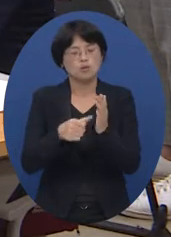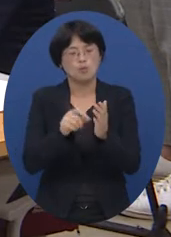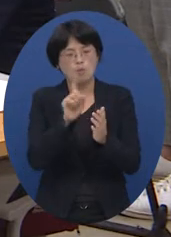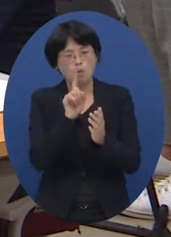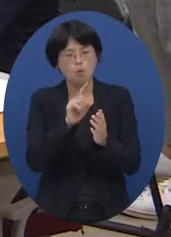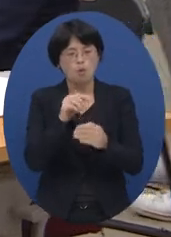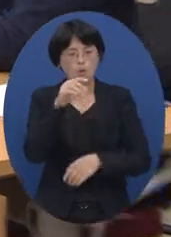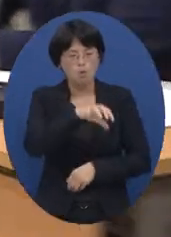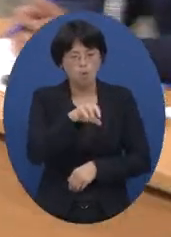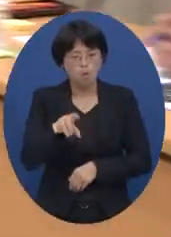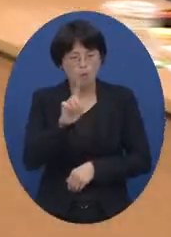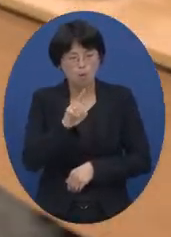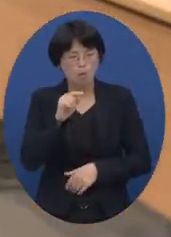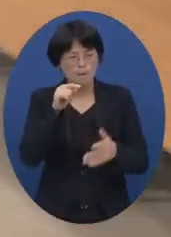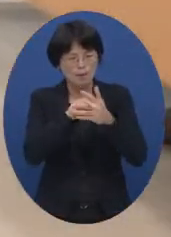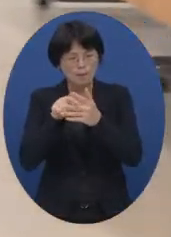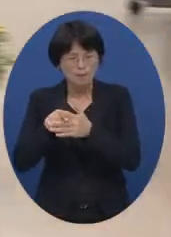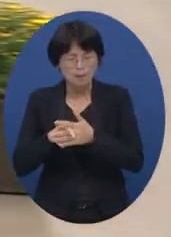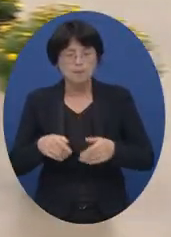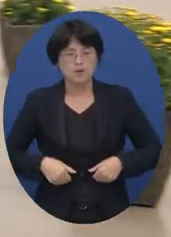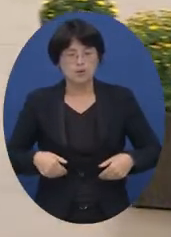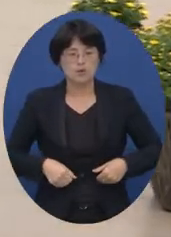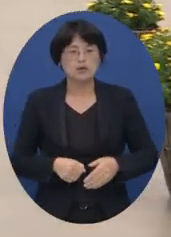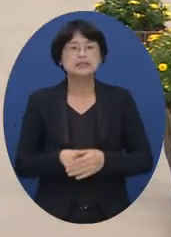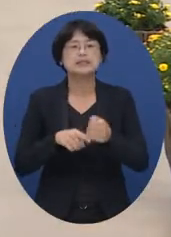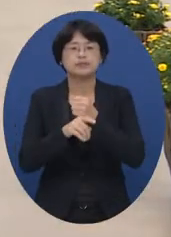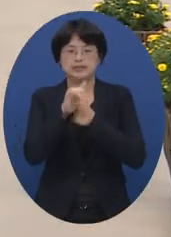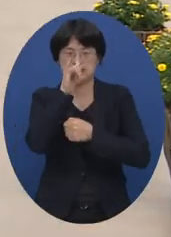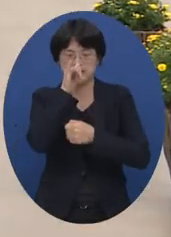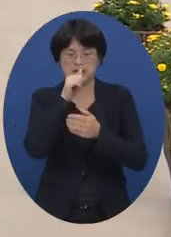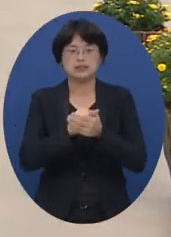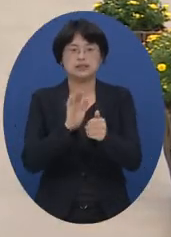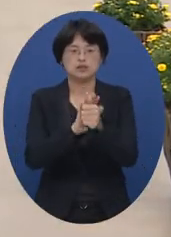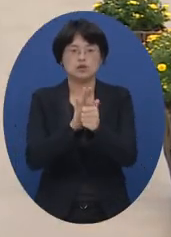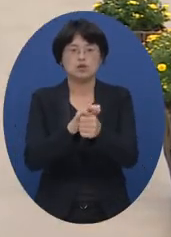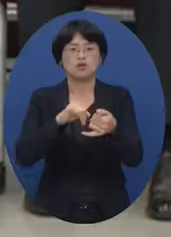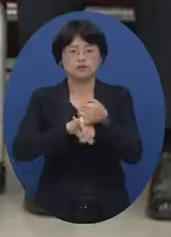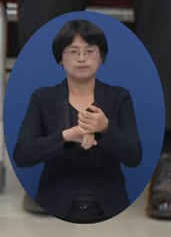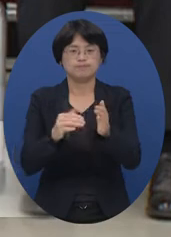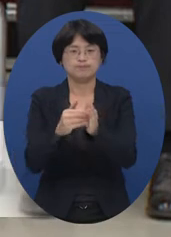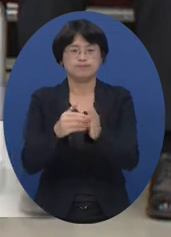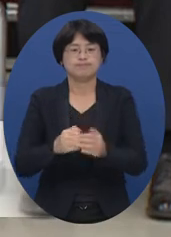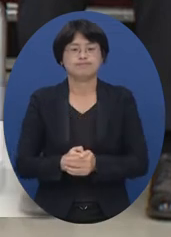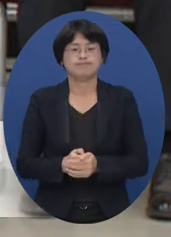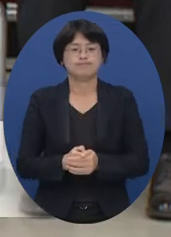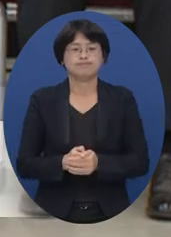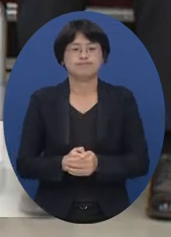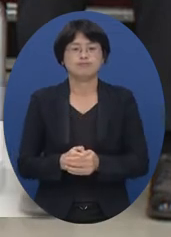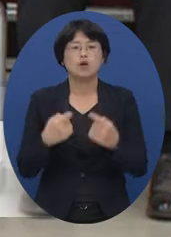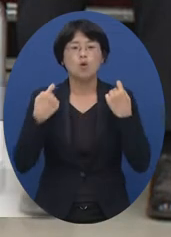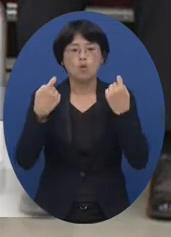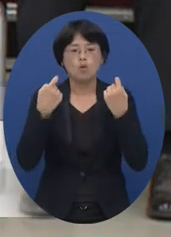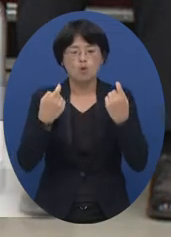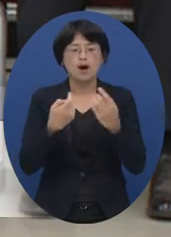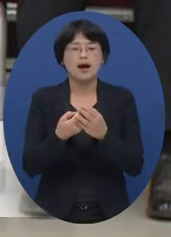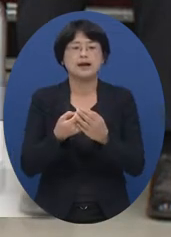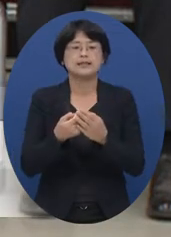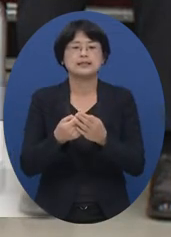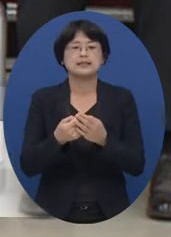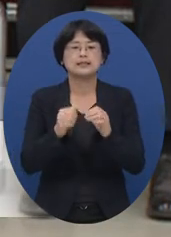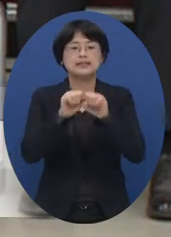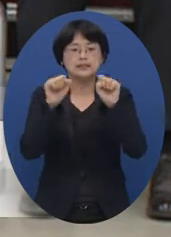개발하고 연계성을 확보하려는 노력은 정말 의미 있는 시도라며 지원을 약속했습니다. 관광 인프라의 공동 구축